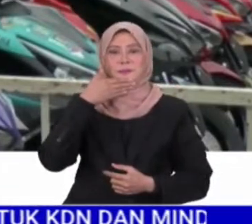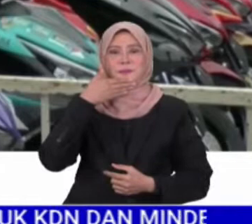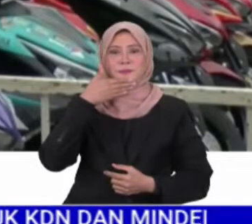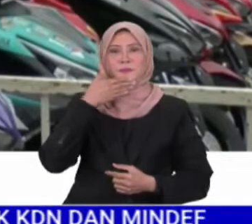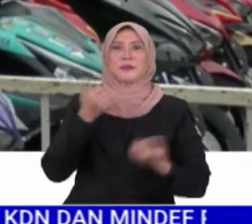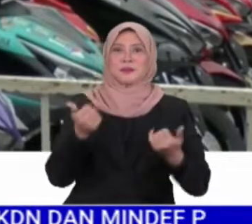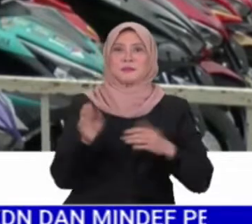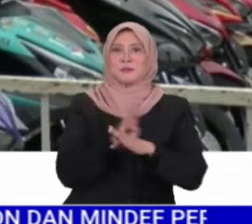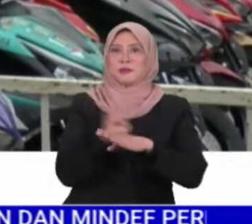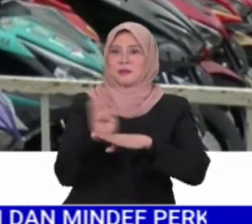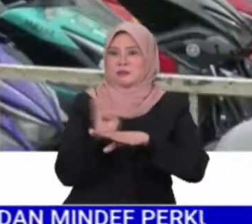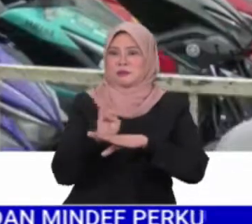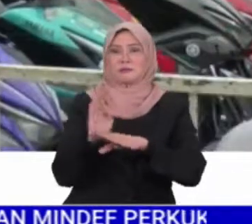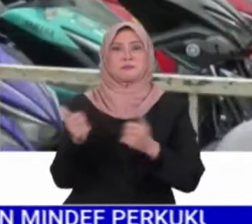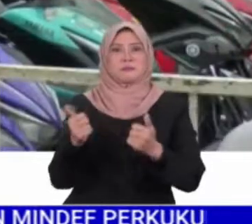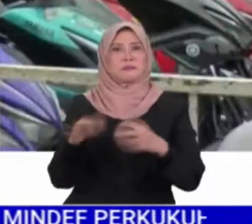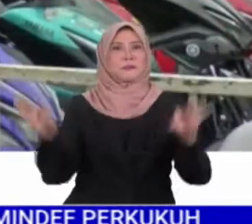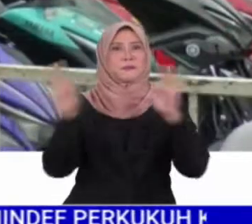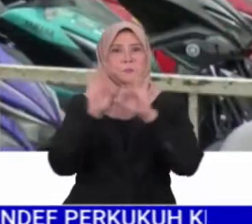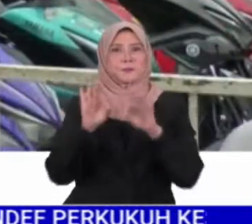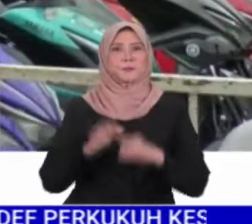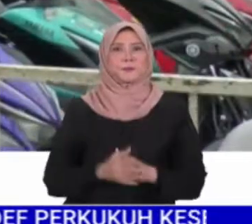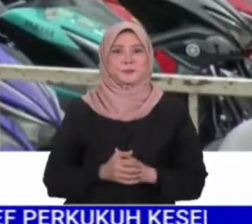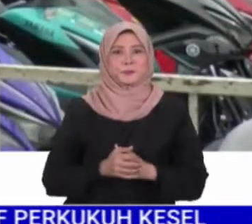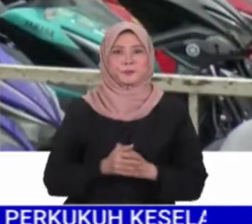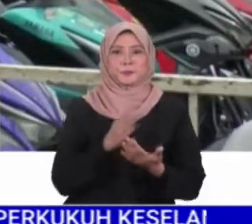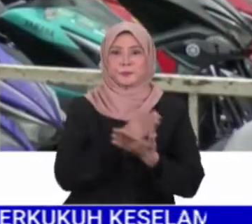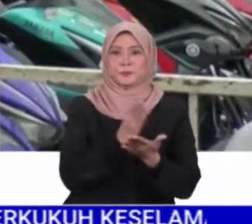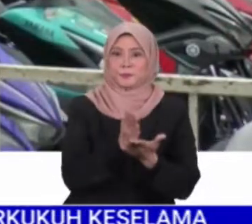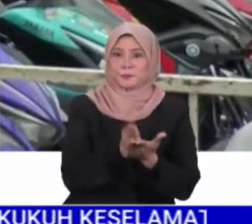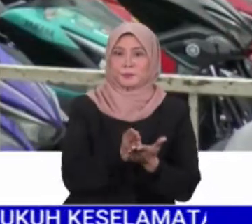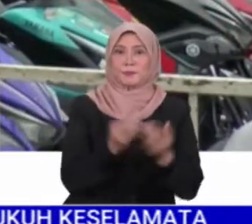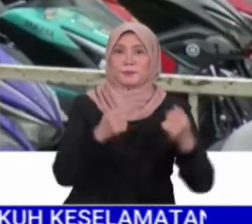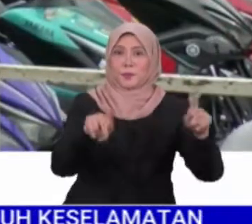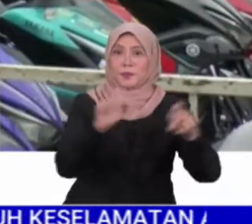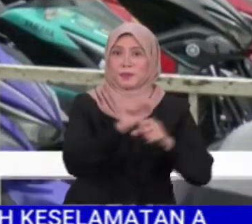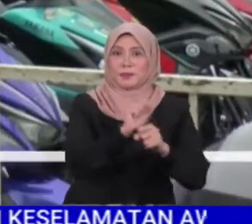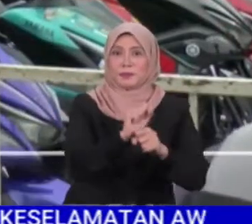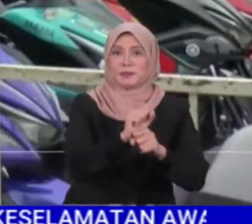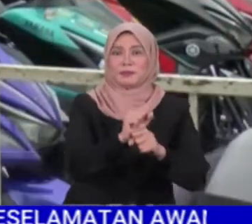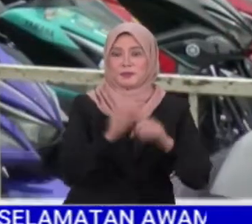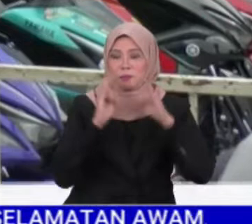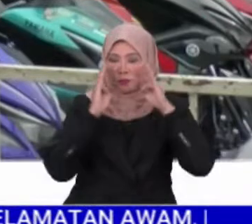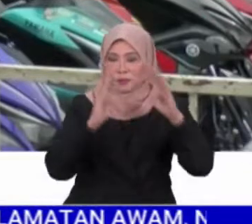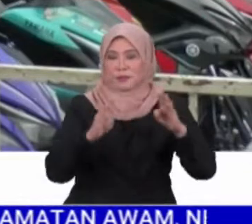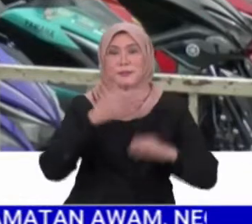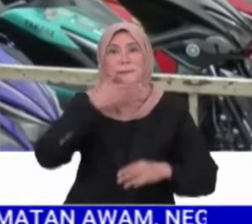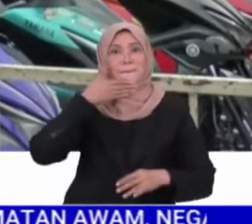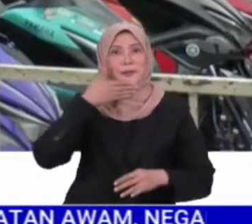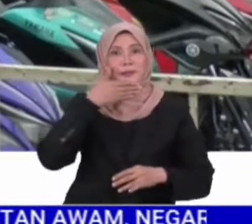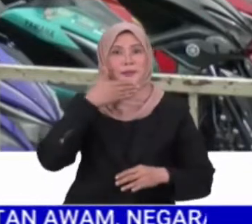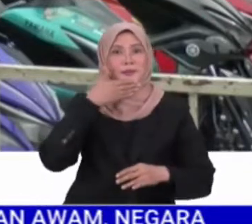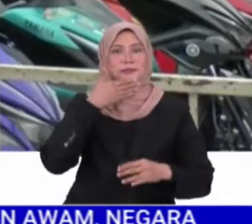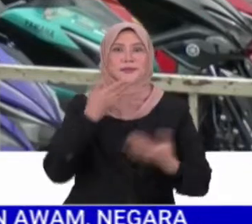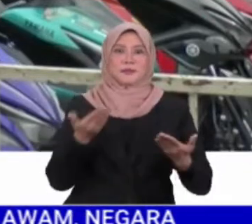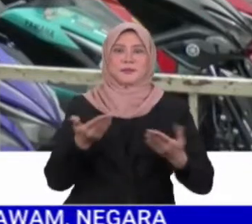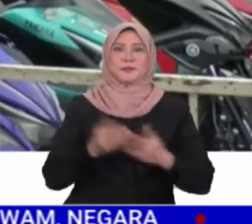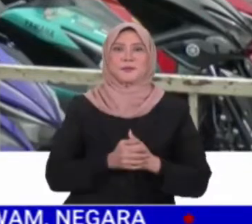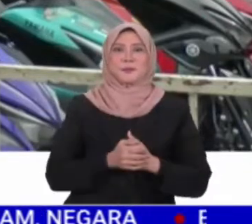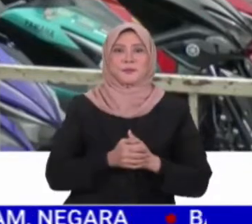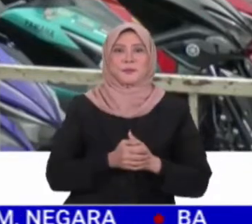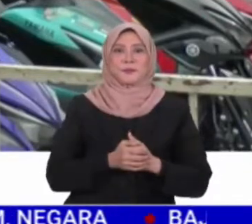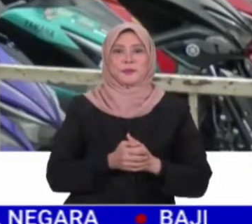dalam bidang keusahawanan ni sangat penting. Dalam bajet ini, daripada peluang pekerjaan, kalau kita nak fokuskan kepada belia, bila mana